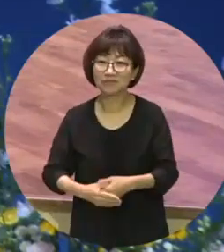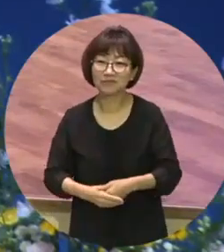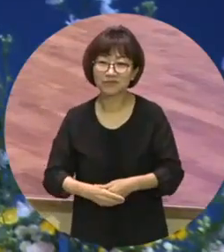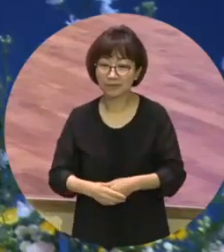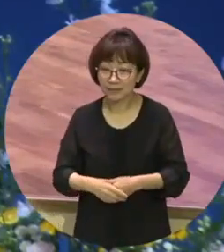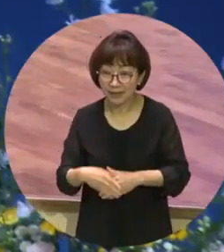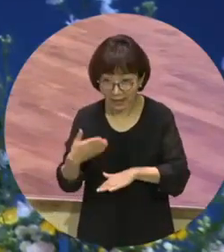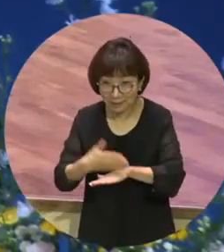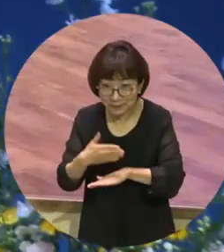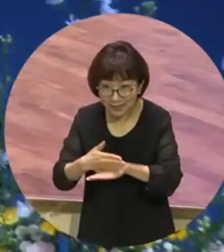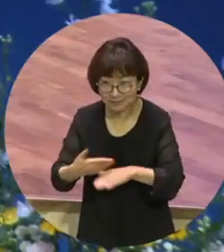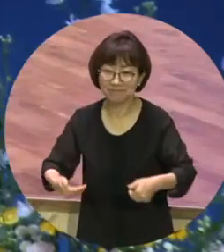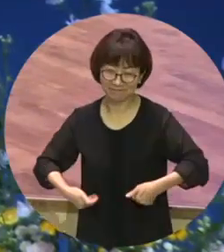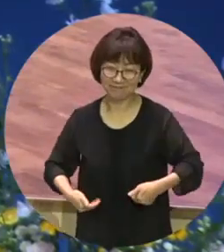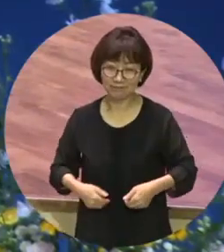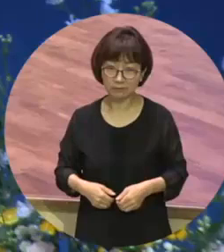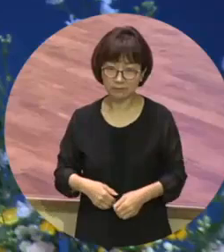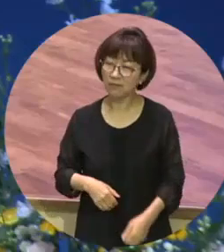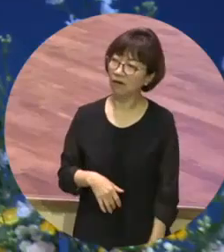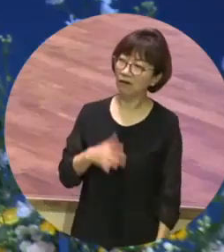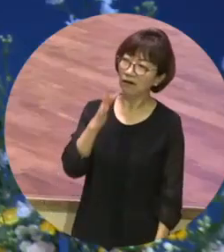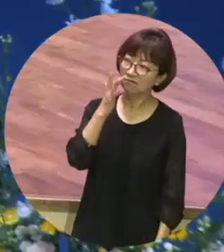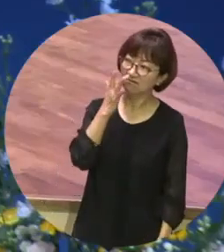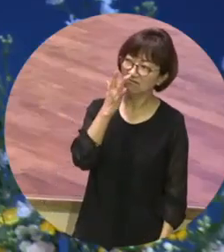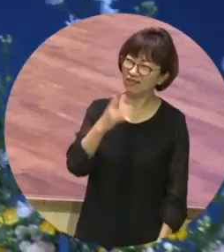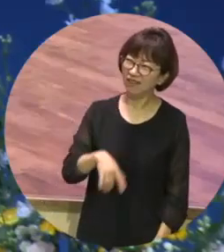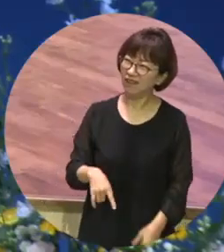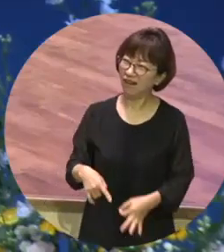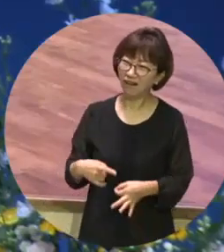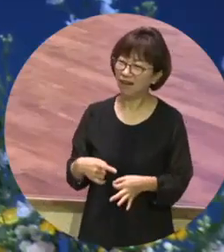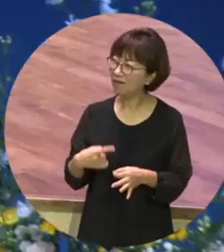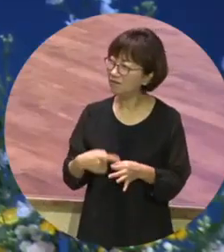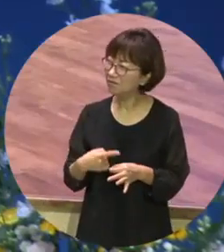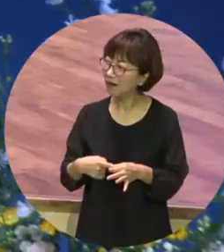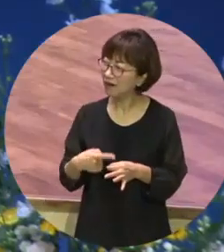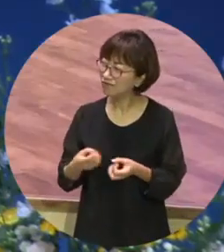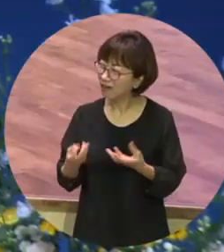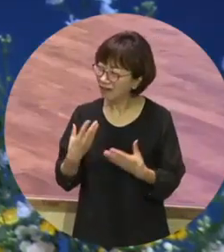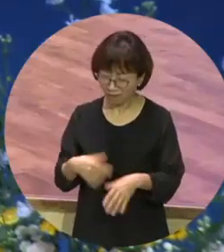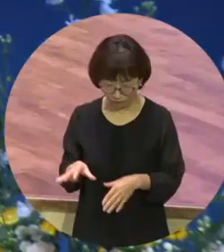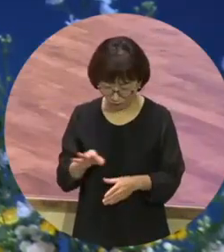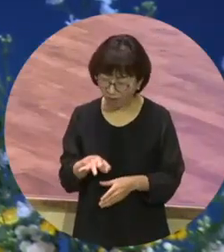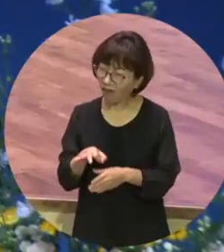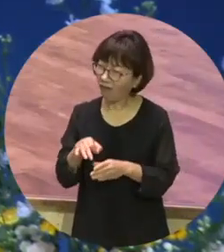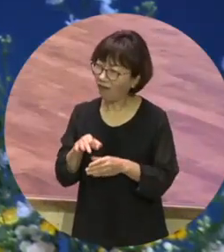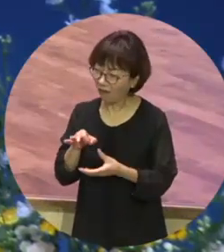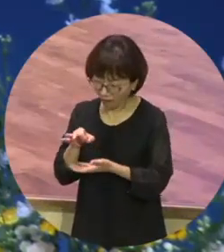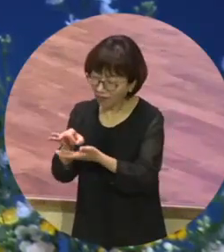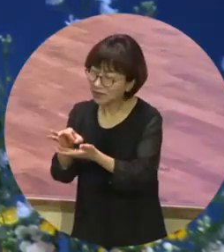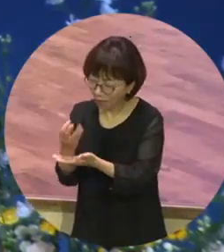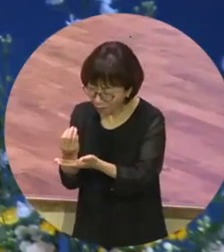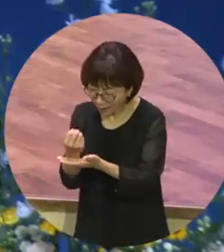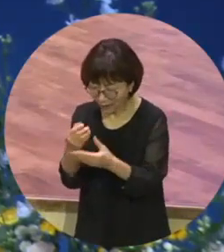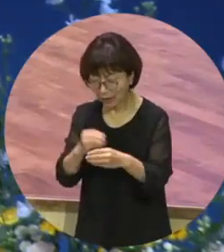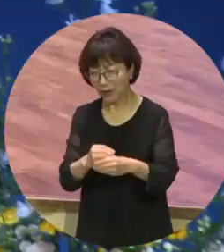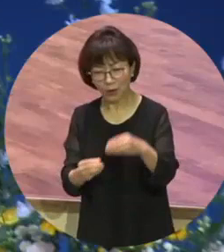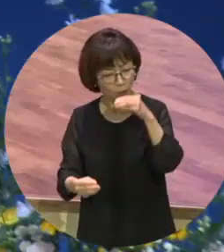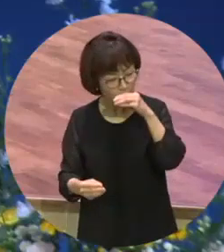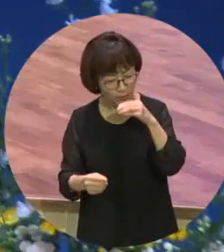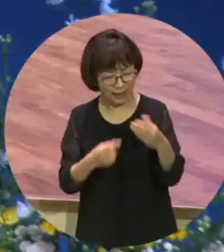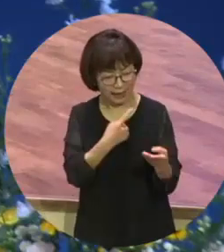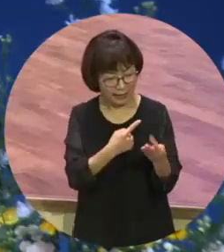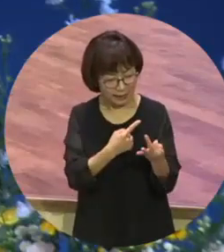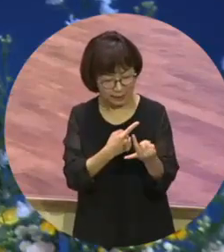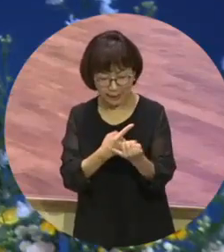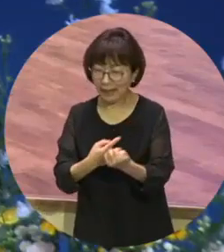좀 실감이 갑니까? 아이고 맥주지르거나 오늘 얼마 넣지 돈을. 이거 봉투가 이래 많아 해야 돼